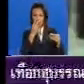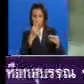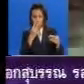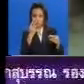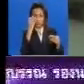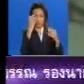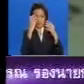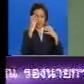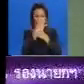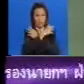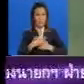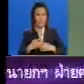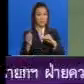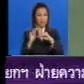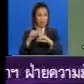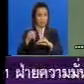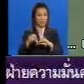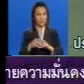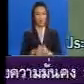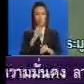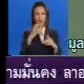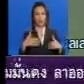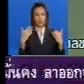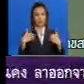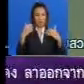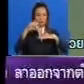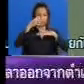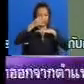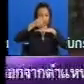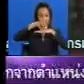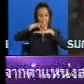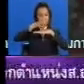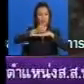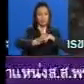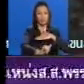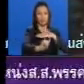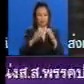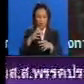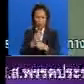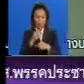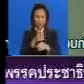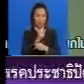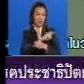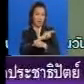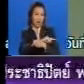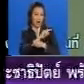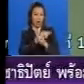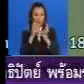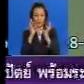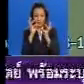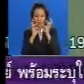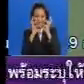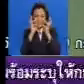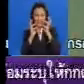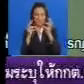ติมเป็นวันแรกนอกจากนี้นะคะก็ยังสนุกสนานกับการเล่นสไลเดอร์สโนว์บอร์ดและการปั้นหิมะเบื้องต้นสวนสัตว์เชียงใหม่ก็มีการกำ